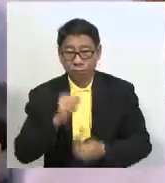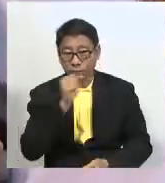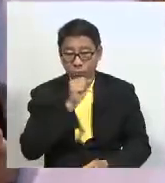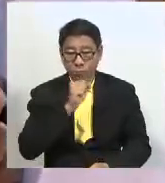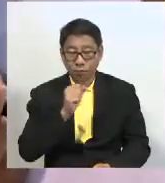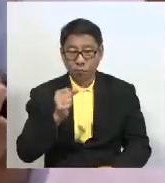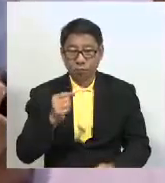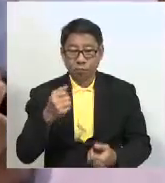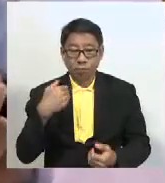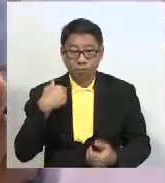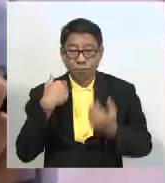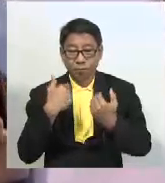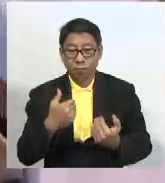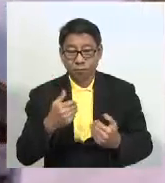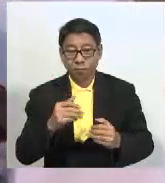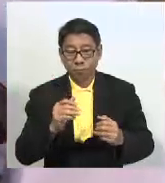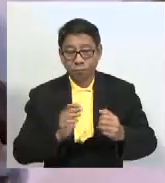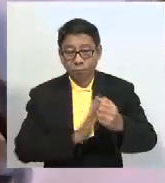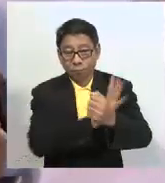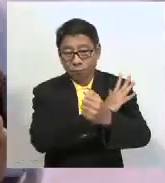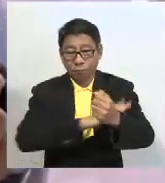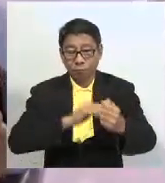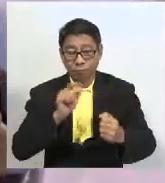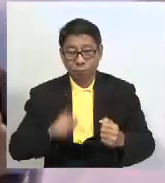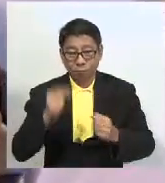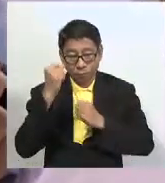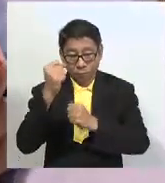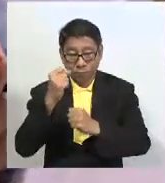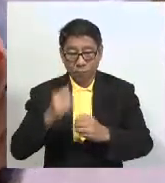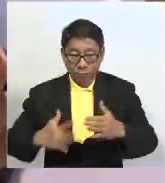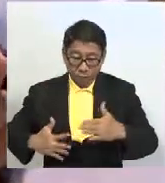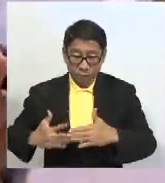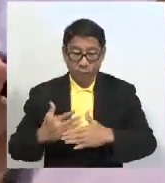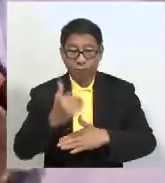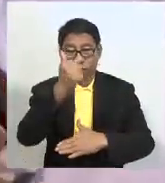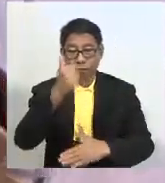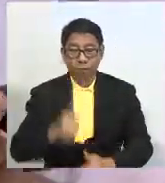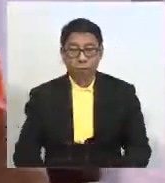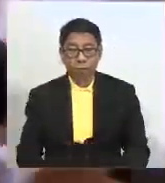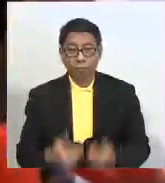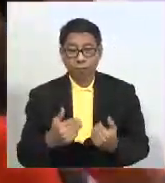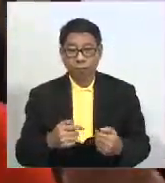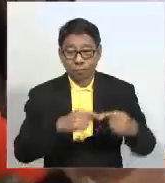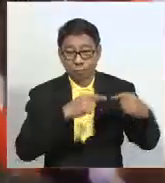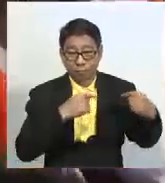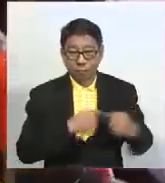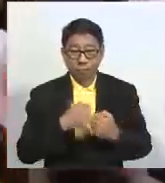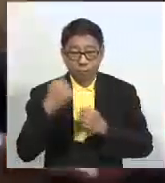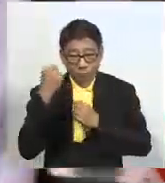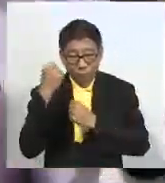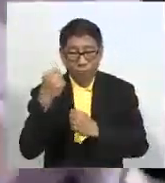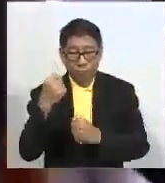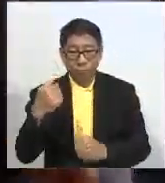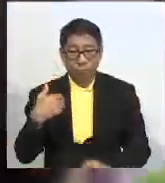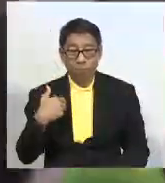าแล้วก็มีอีกเพลงต้องสู้จึงจะชนะใช่ไหมใจสู้หรือเปล่า ขออนุญาตนะ